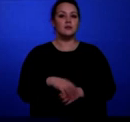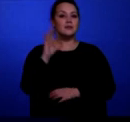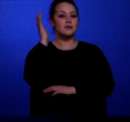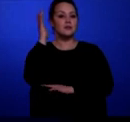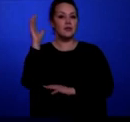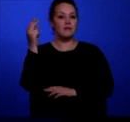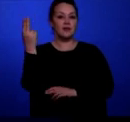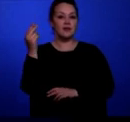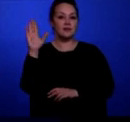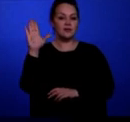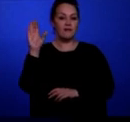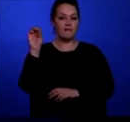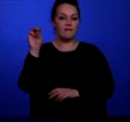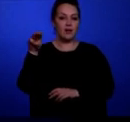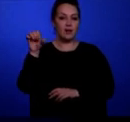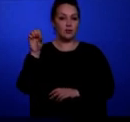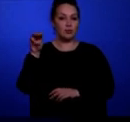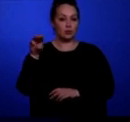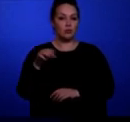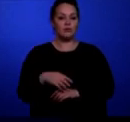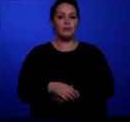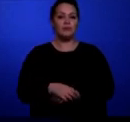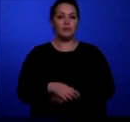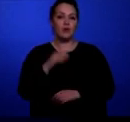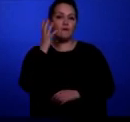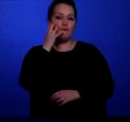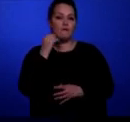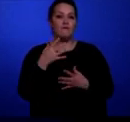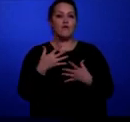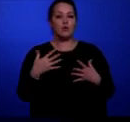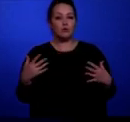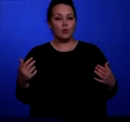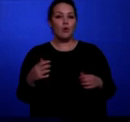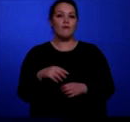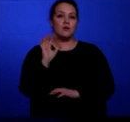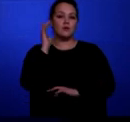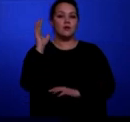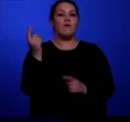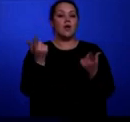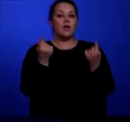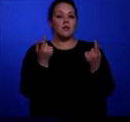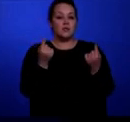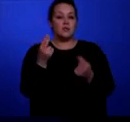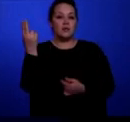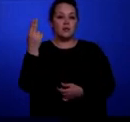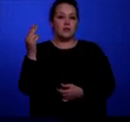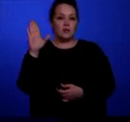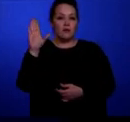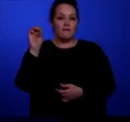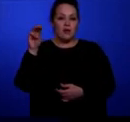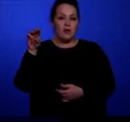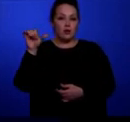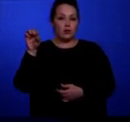деревья цветут? Цветут фруктовые деревья. Где цветут фруктовые